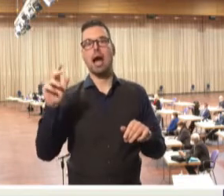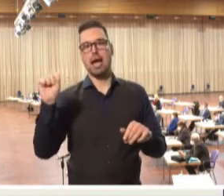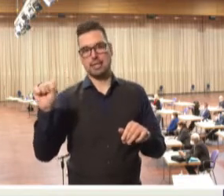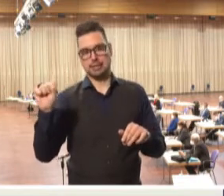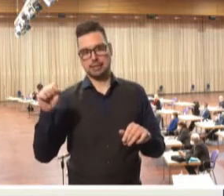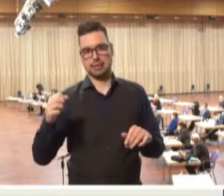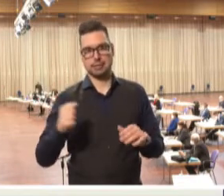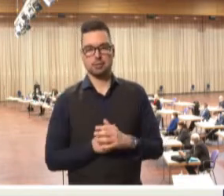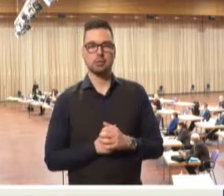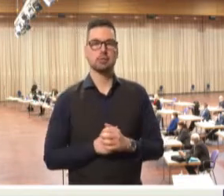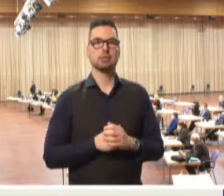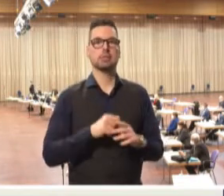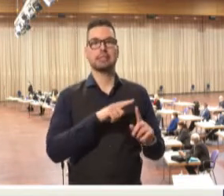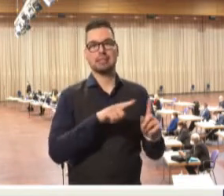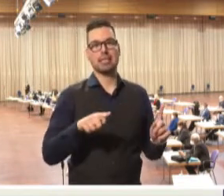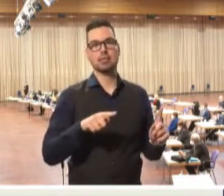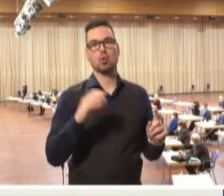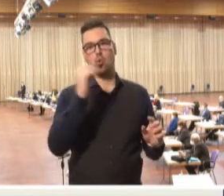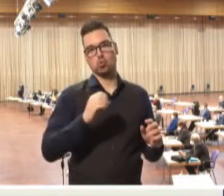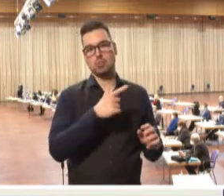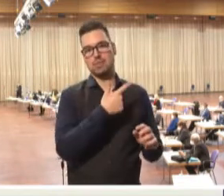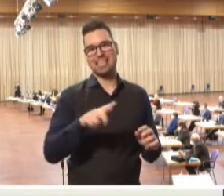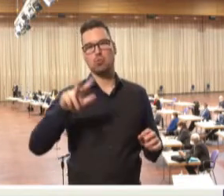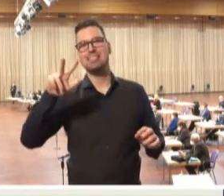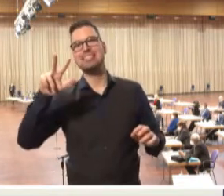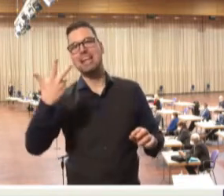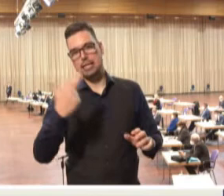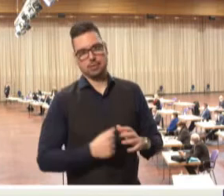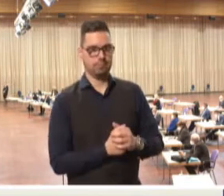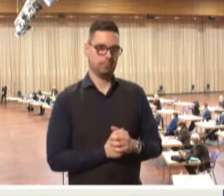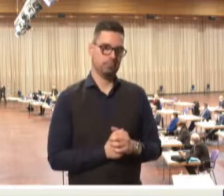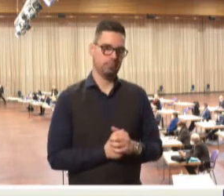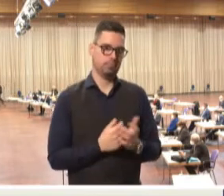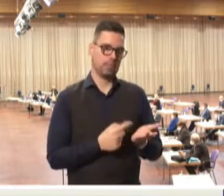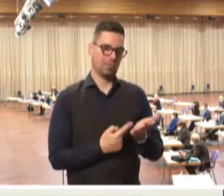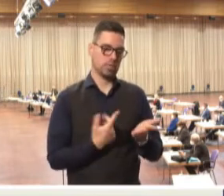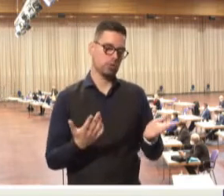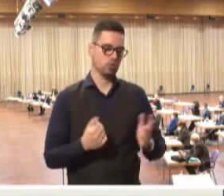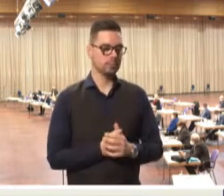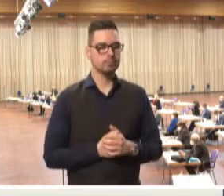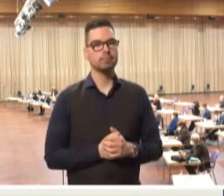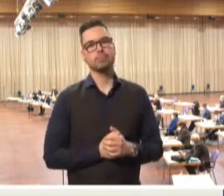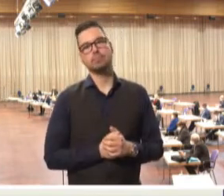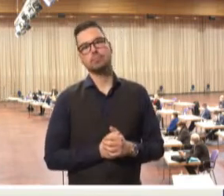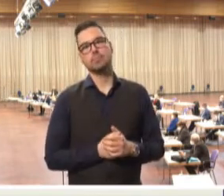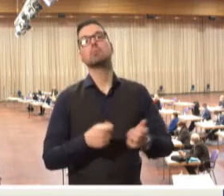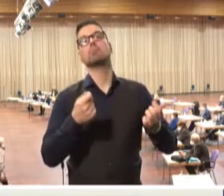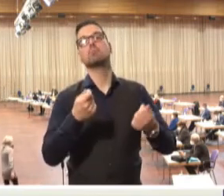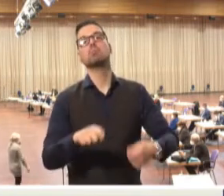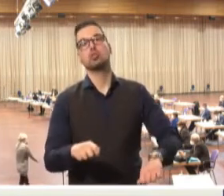des Saarlandes seit Oktober 2003 erforderlich machte. Dies erfolgte mit